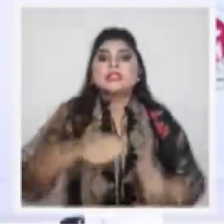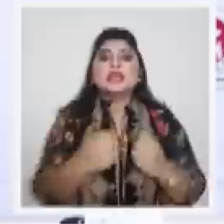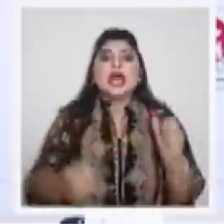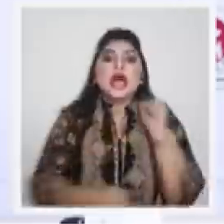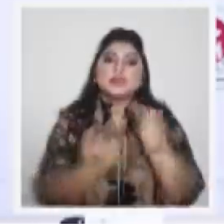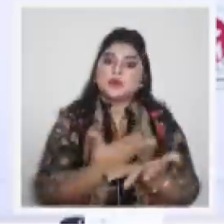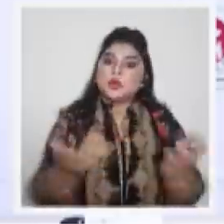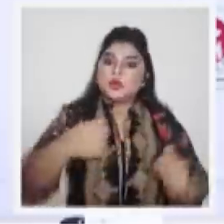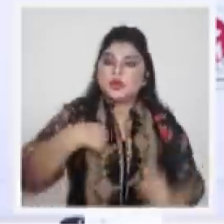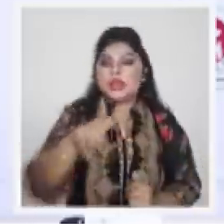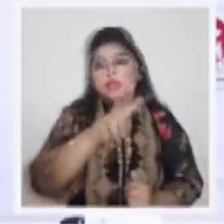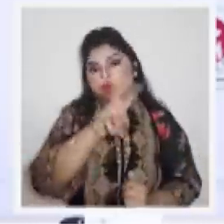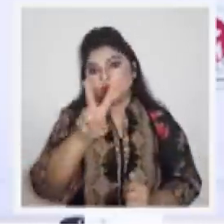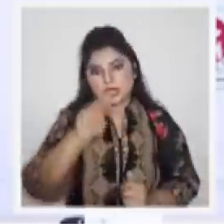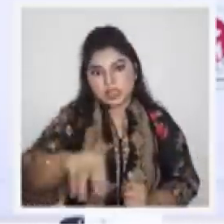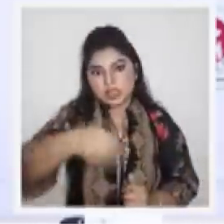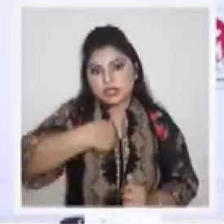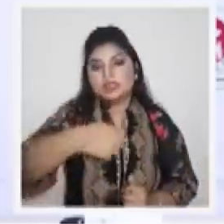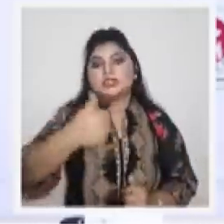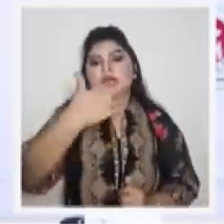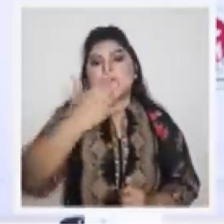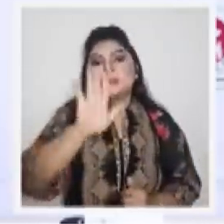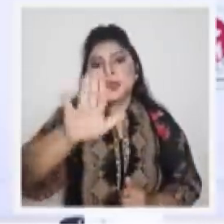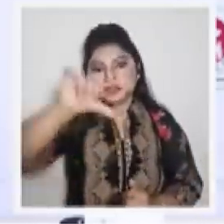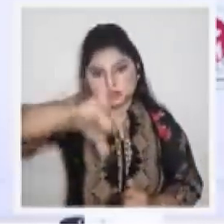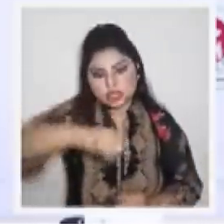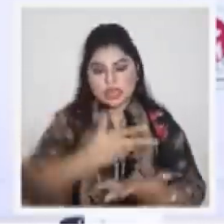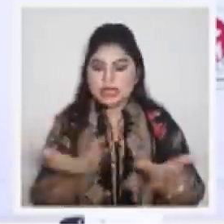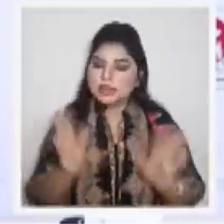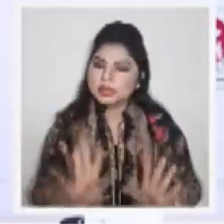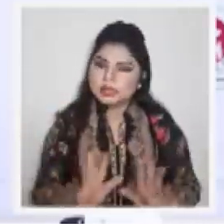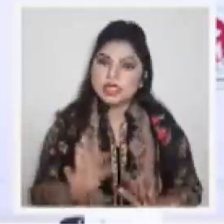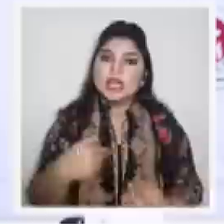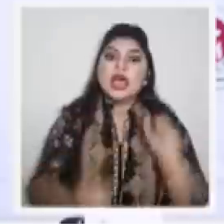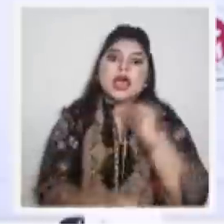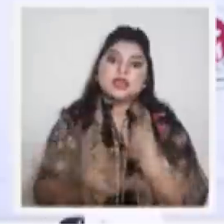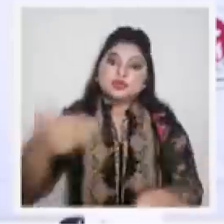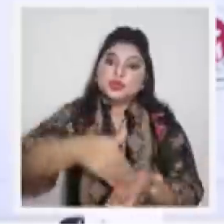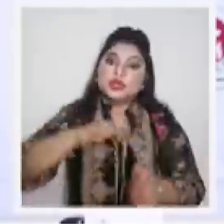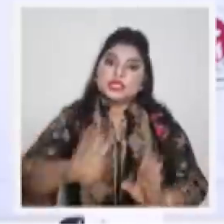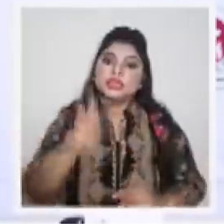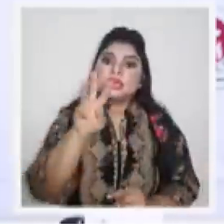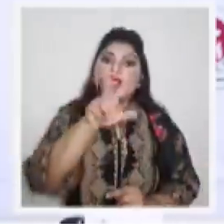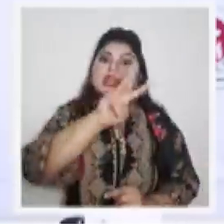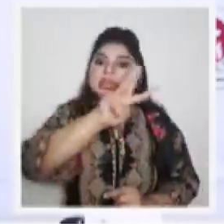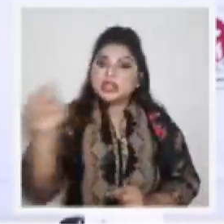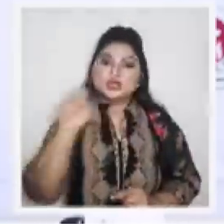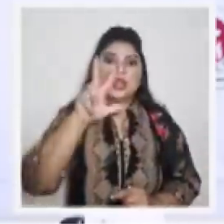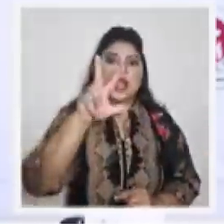আছে 3,959 জন, শয্যা খালি আছে 11,289টি, সারা দেশে আইসিইউ শয্যা